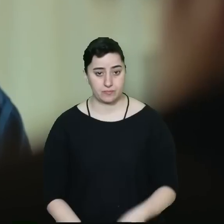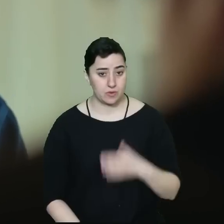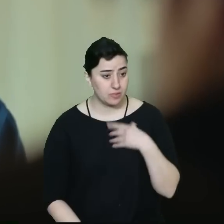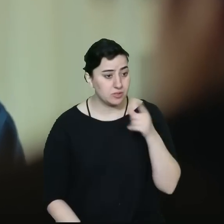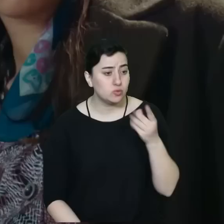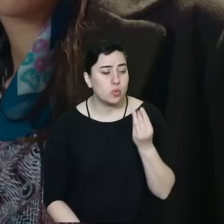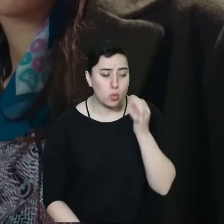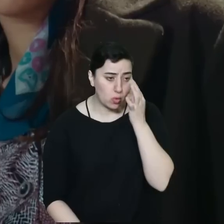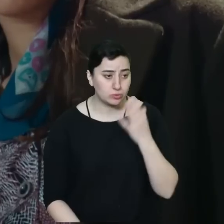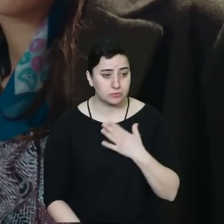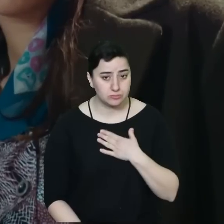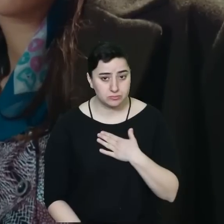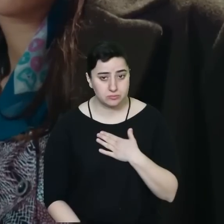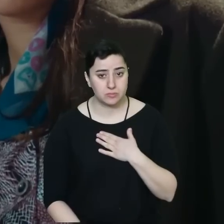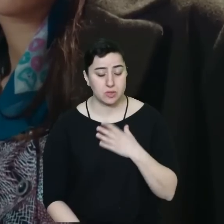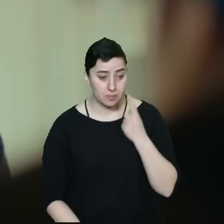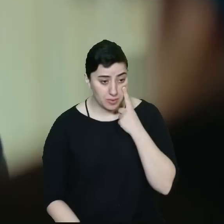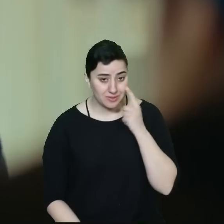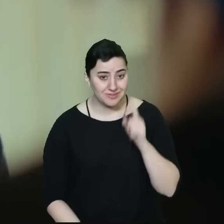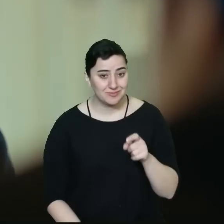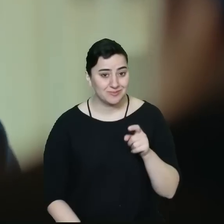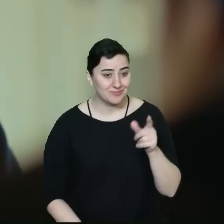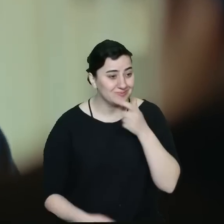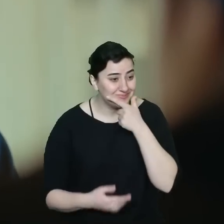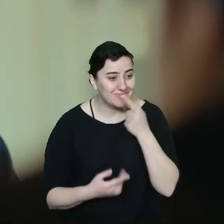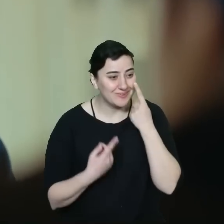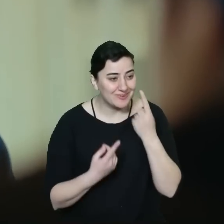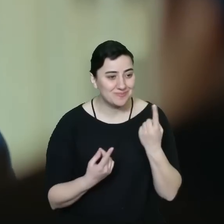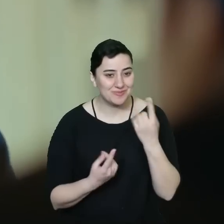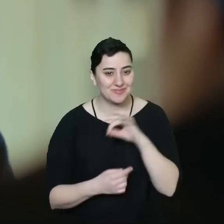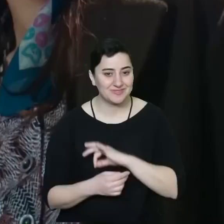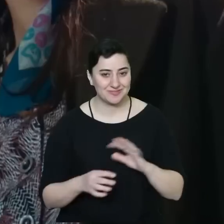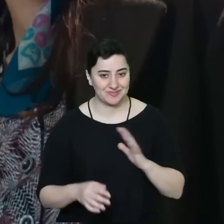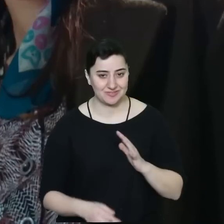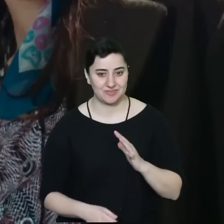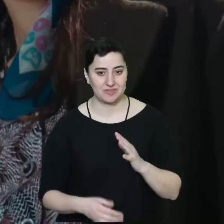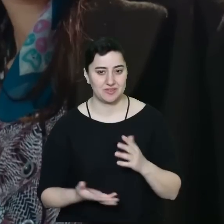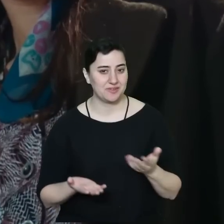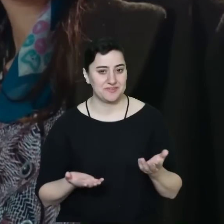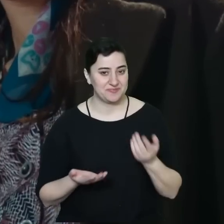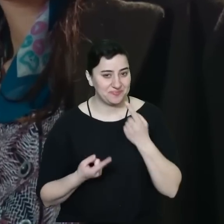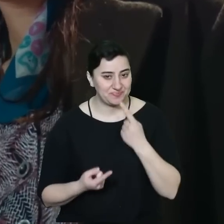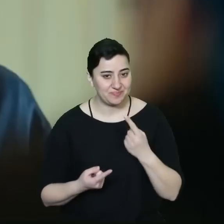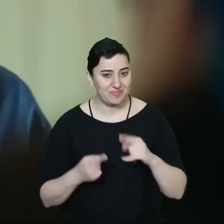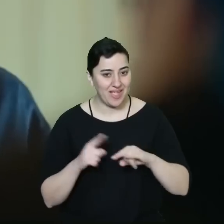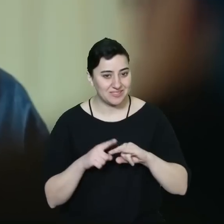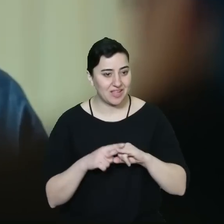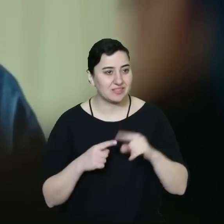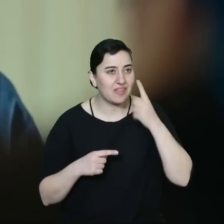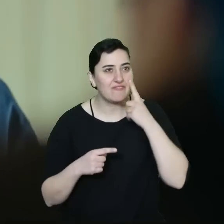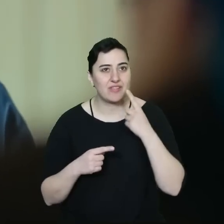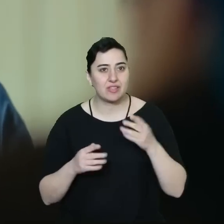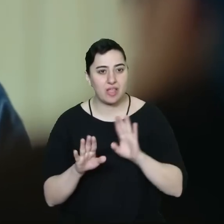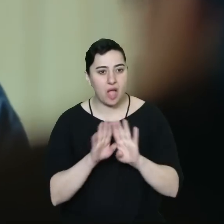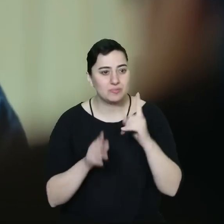Ben seni çok üzdüm. Bak şimdi yüzünü güldürmek için bir fırsat geçti elime. Kim derdi ha? Hasan Ali bir gün devlet kapısında